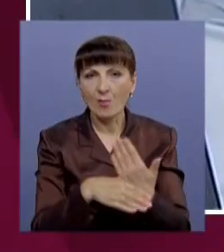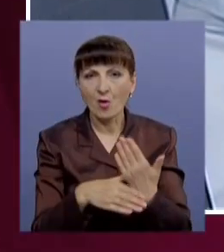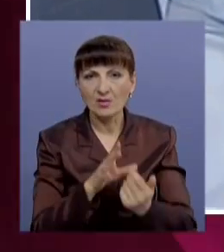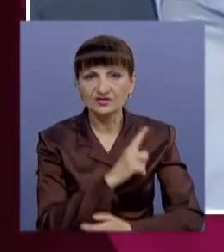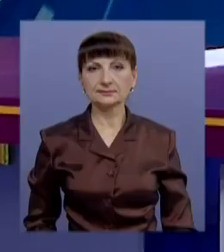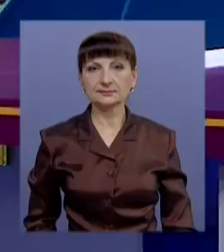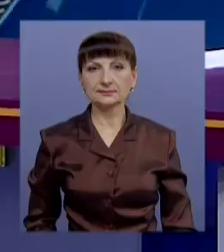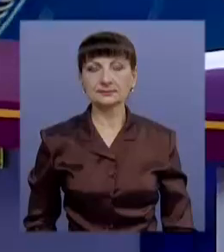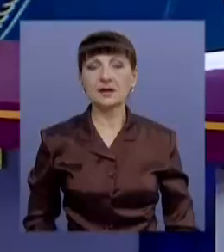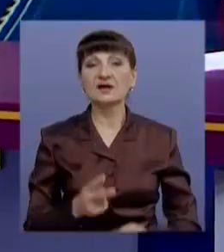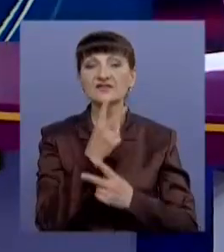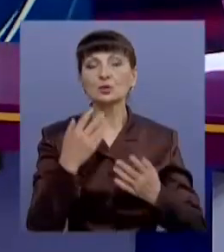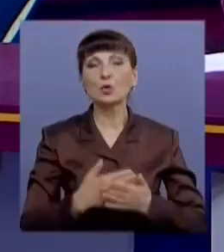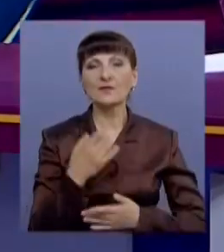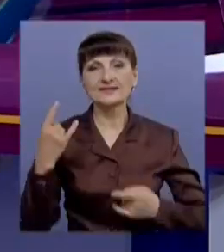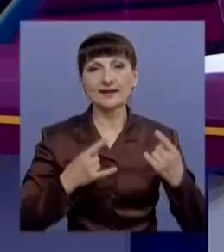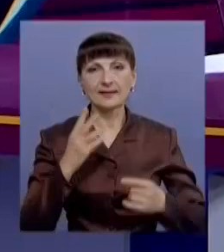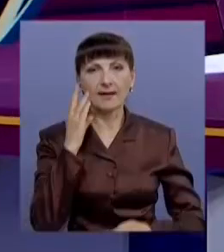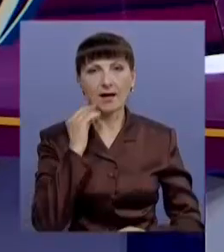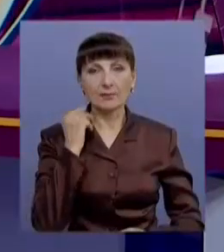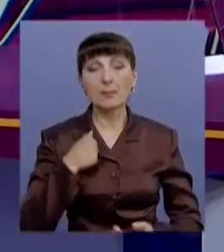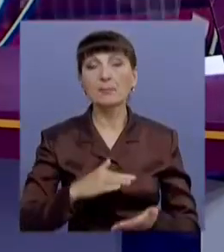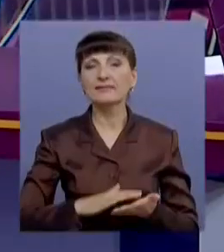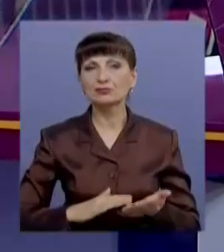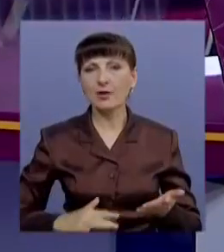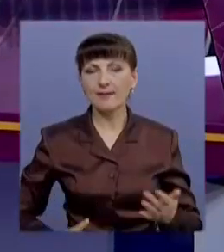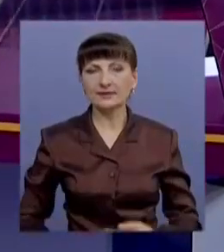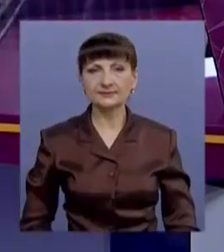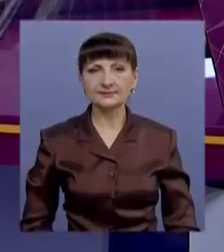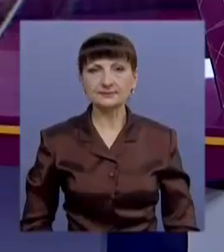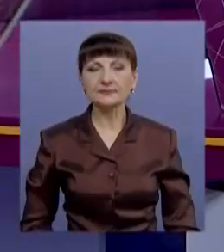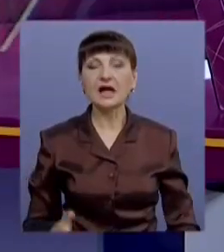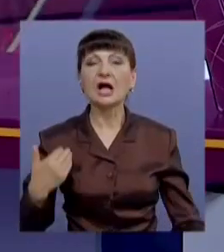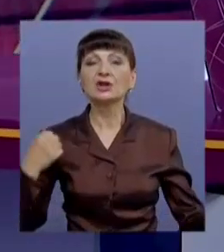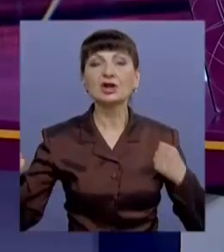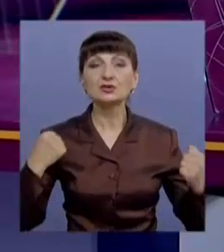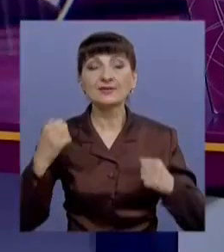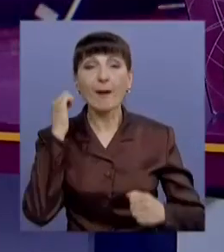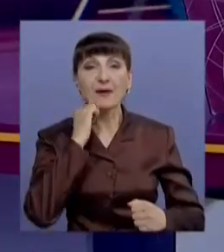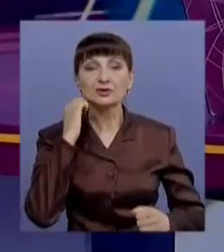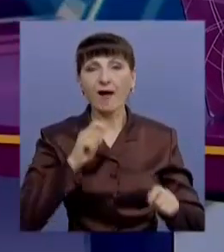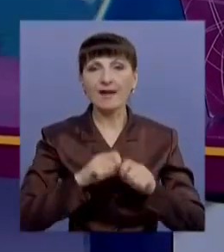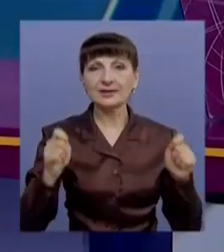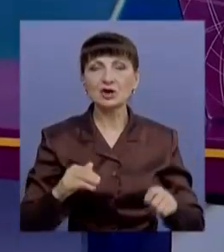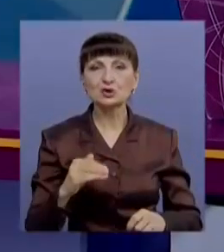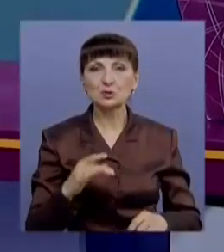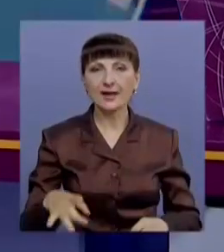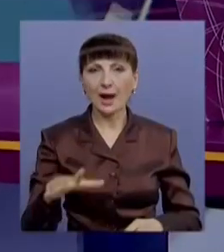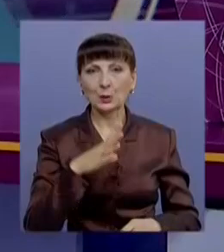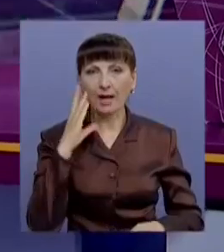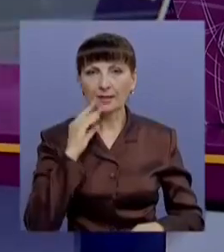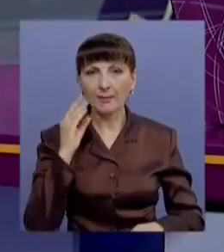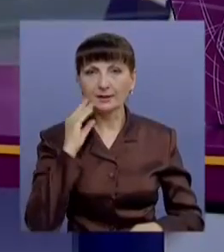поддержке. Вы смотрите новости на телеканале Алматы. Мы продолжаем выпуск. Тренажерный зал для пожилых открылся в Жетысусском районе